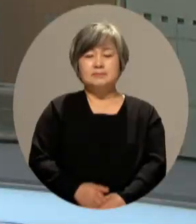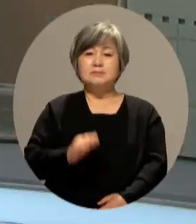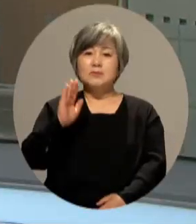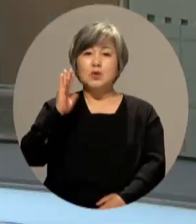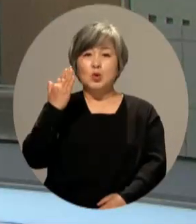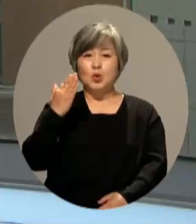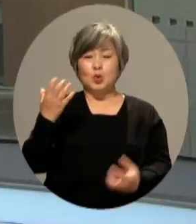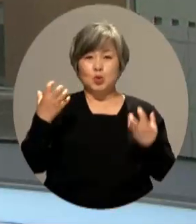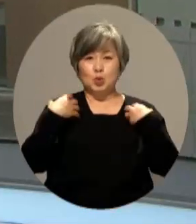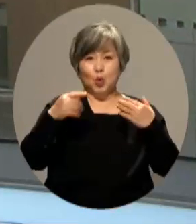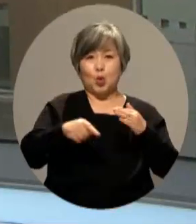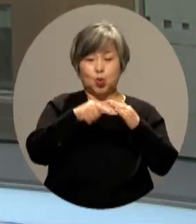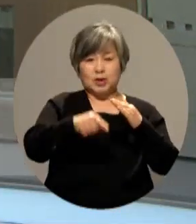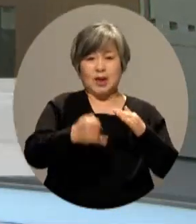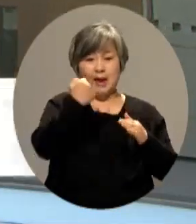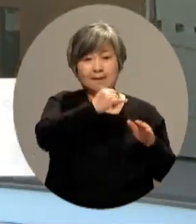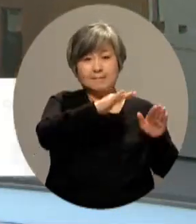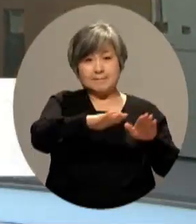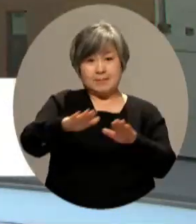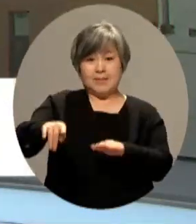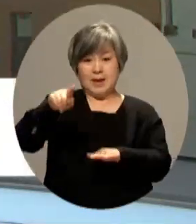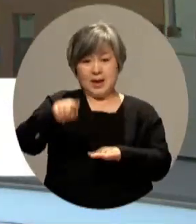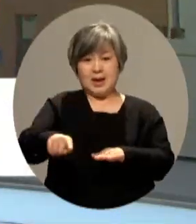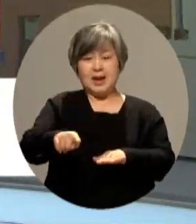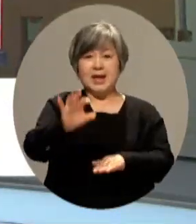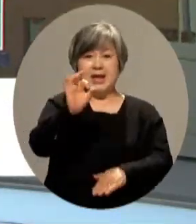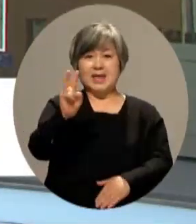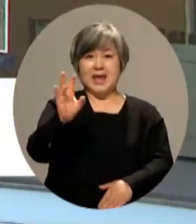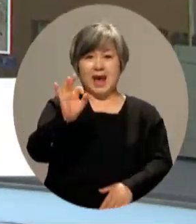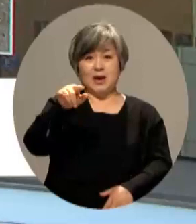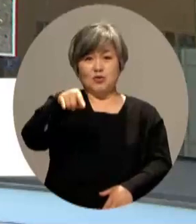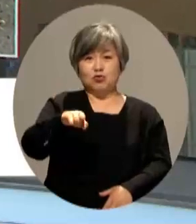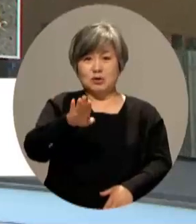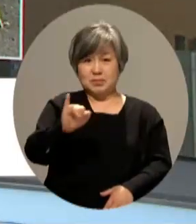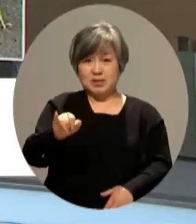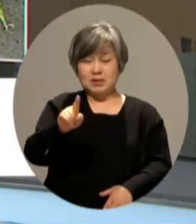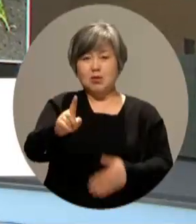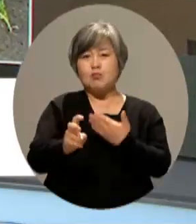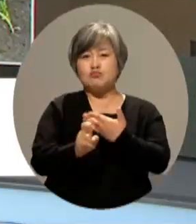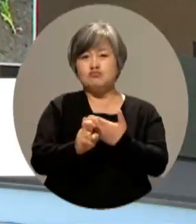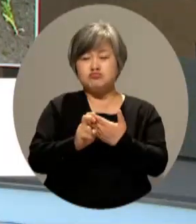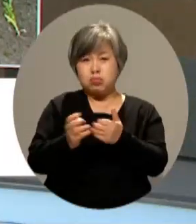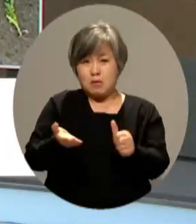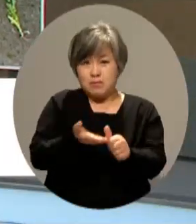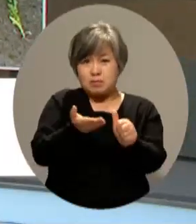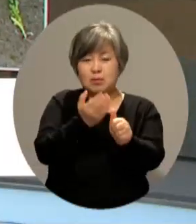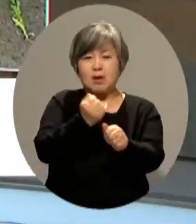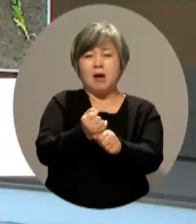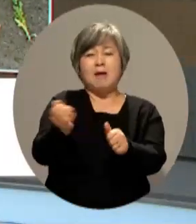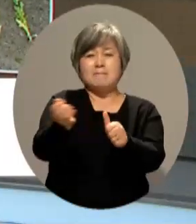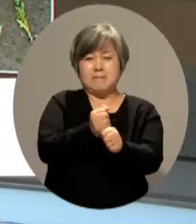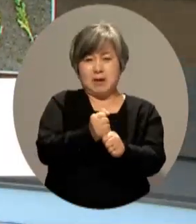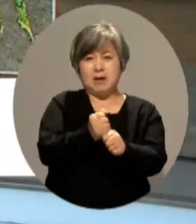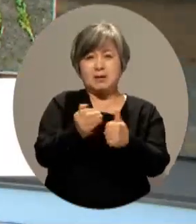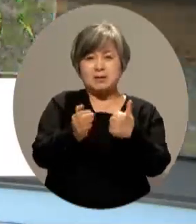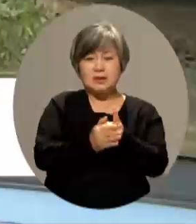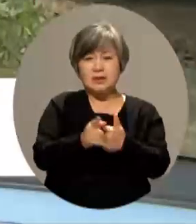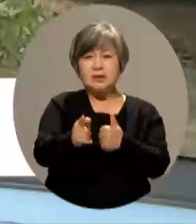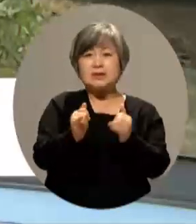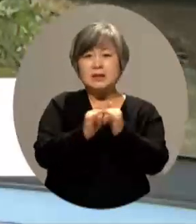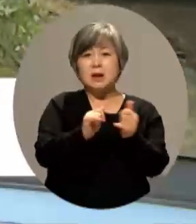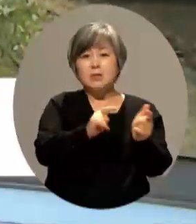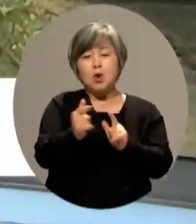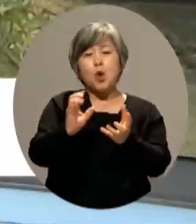최근 도내 해안 지역 마을에서 마약 원료인 양귀비를 불법 재배한 주민들이 대거 적발됐습니다. 해당